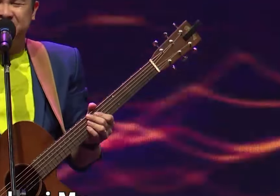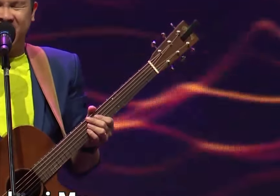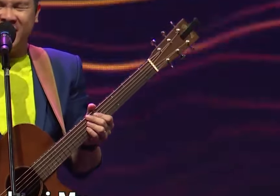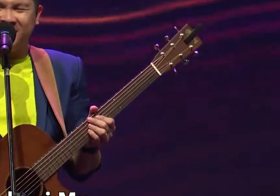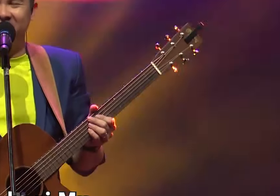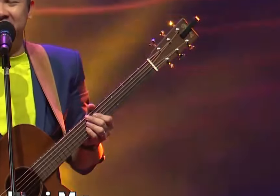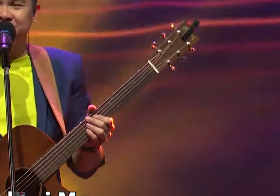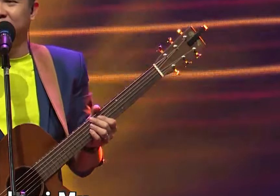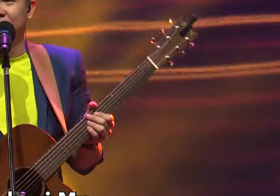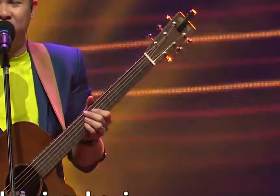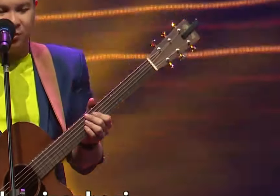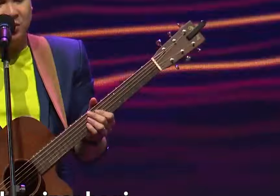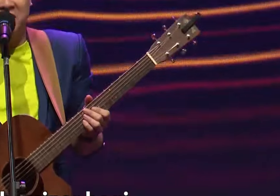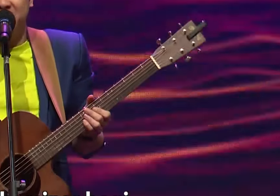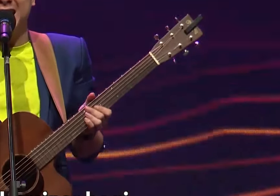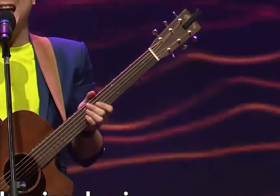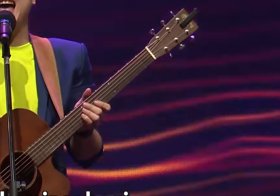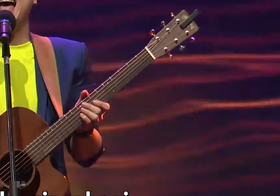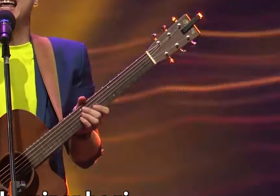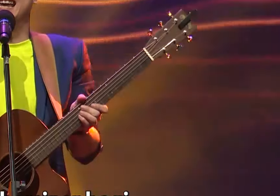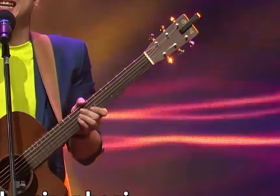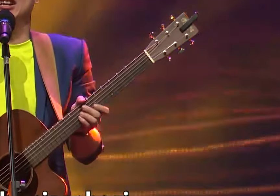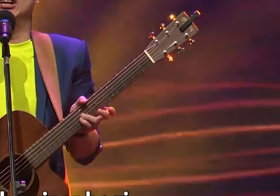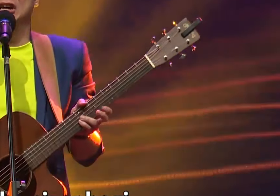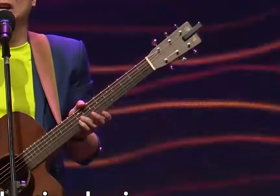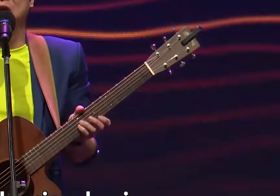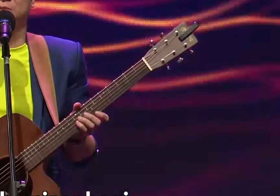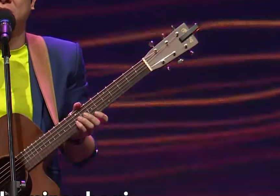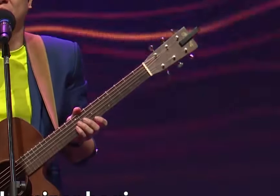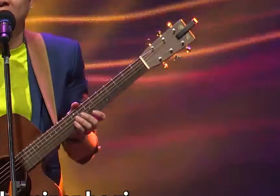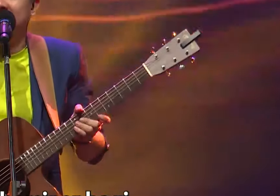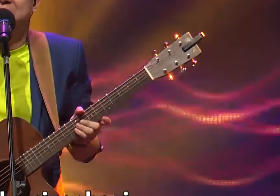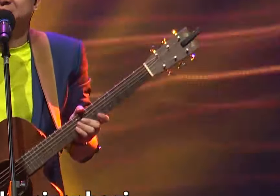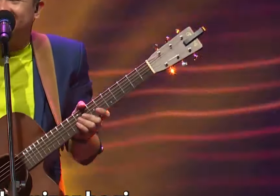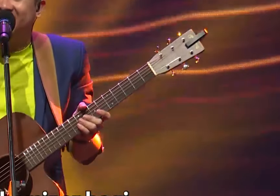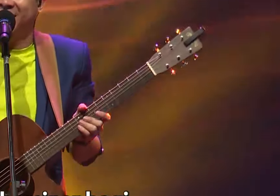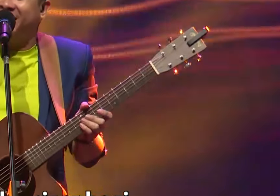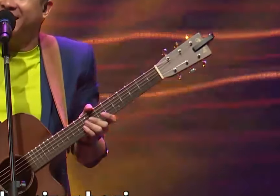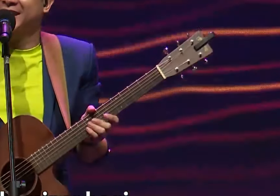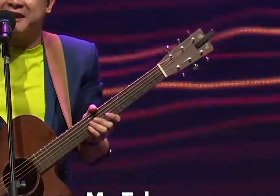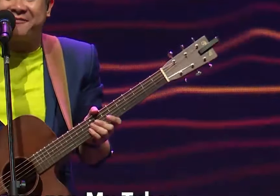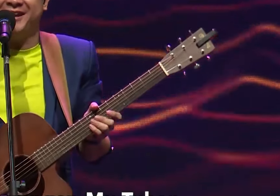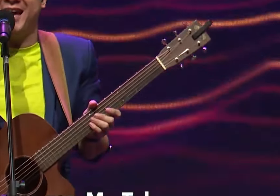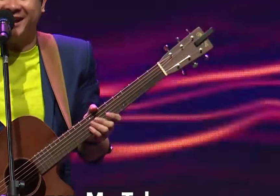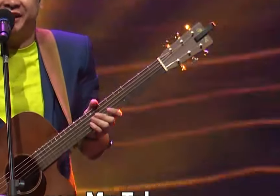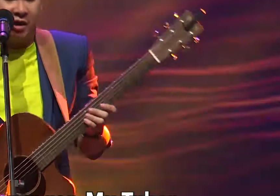berkenan bagi-Mu. Biar hidupku